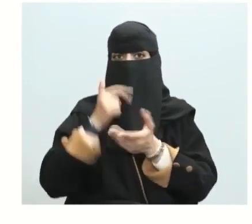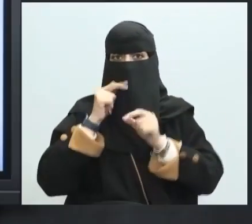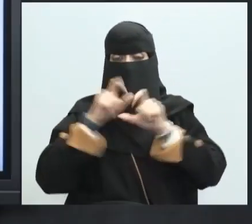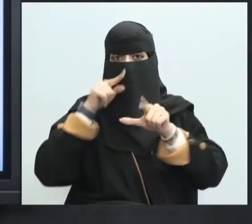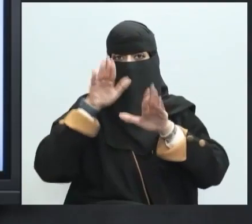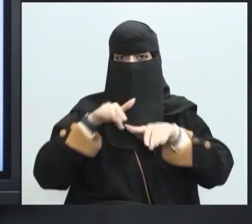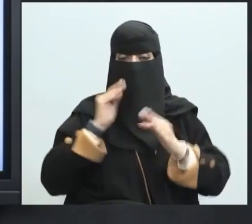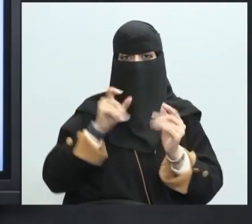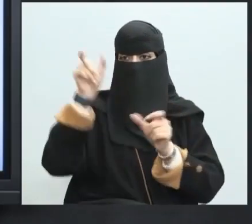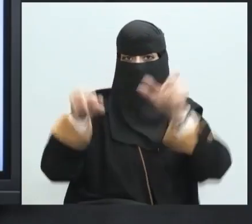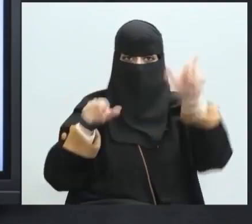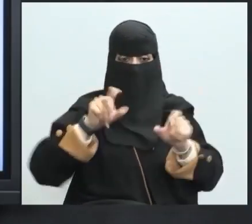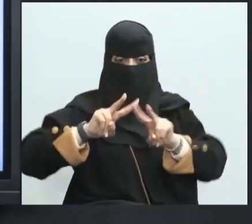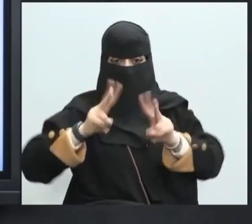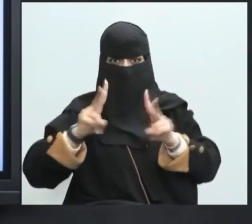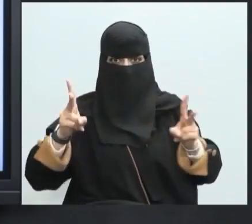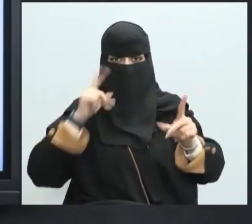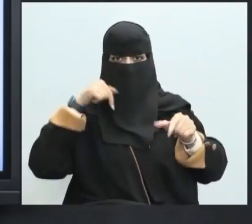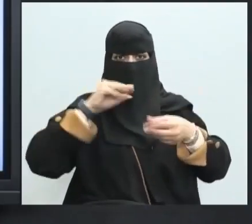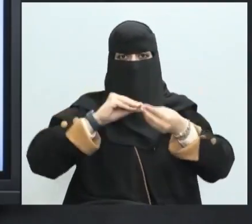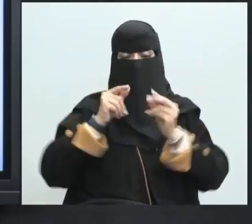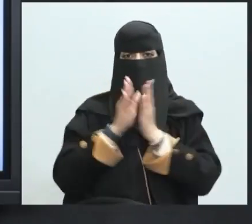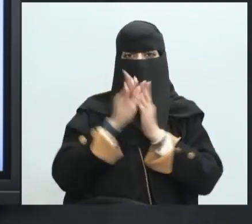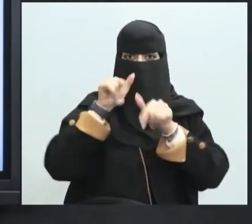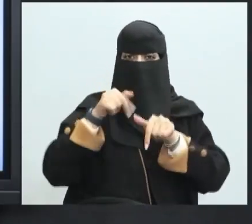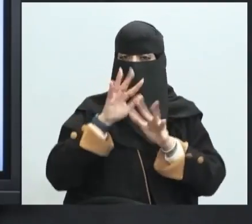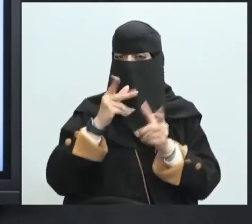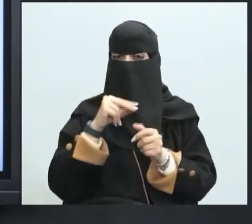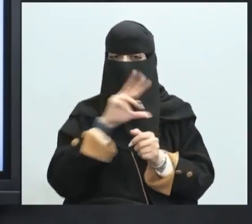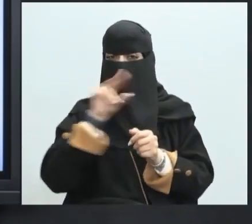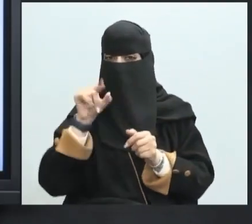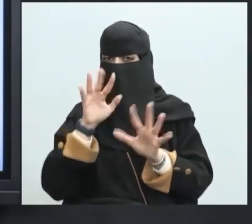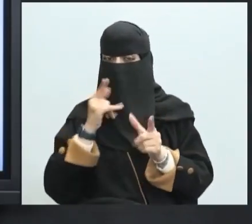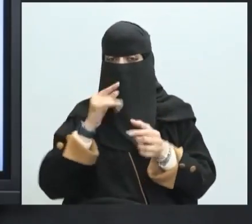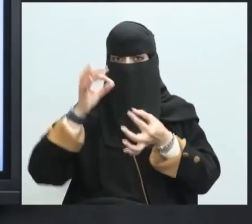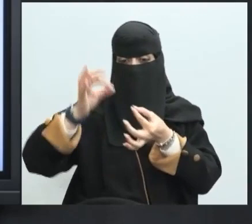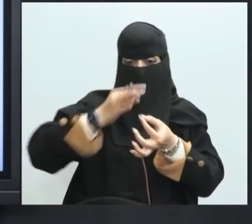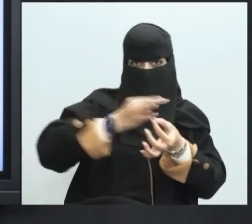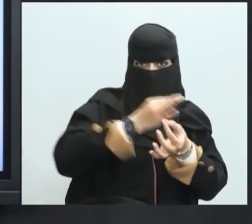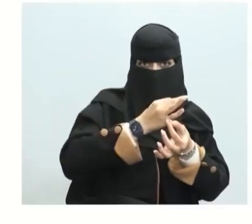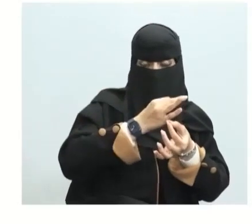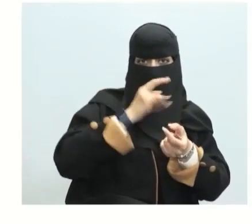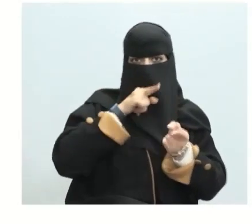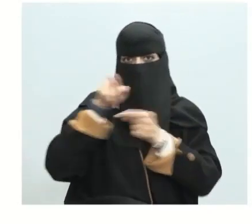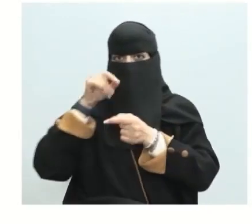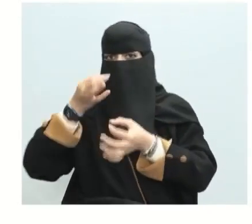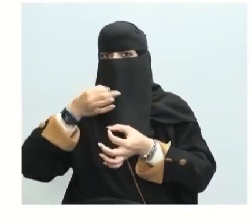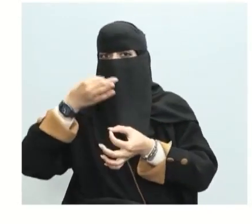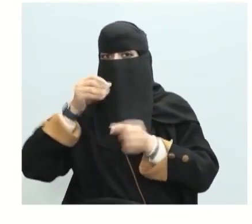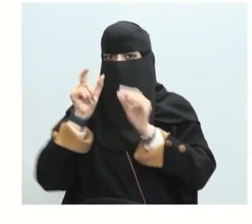اصحاب المواقف المتلونه ما اوجه الشبه بين حياكه الملابس وحياكه